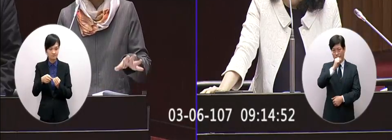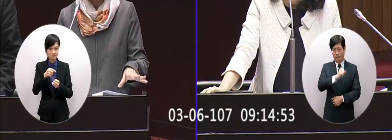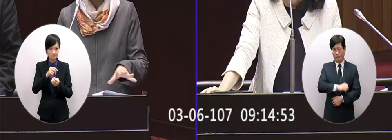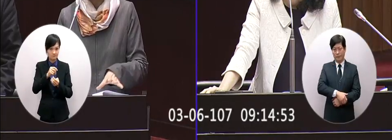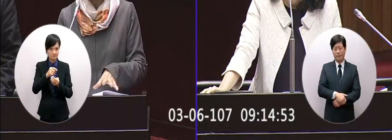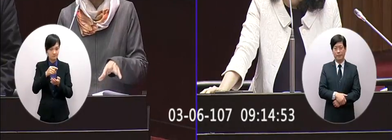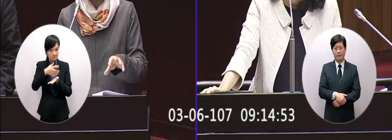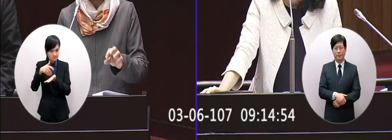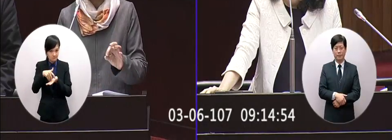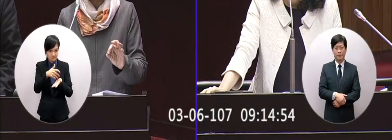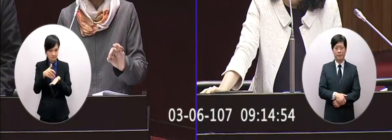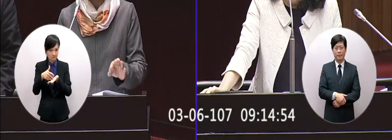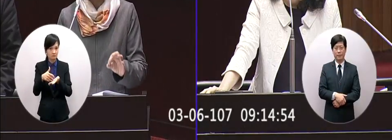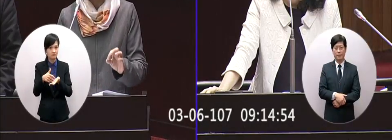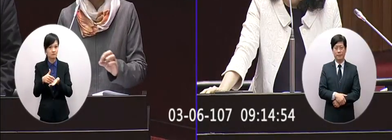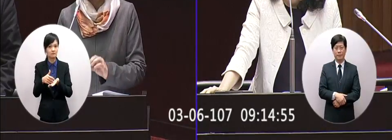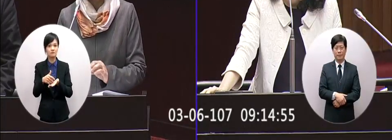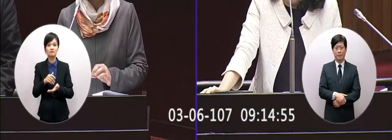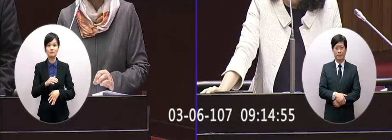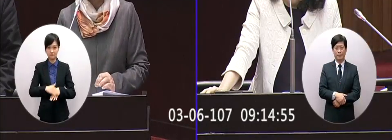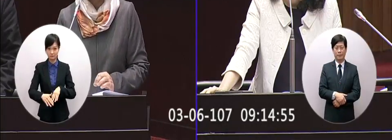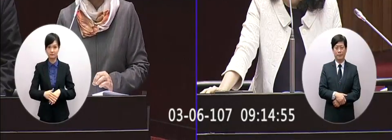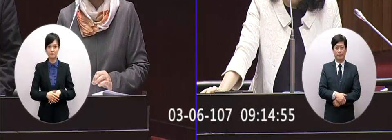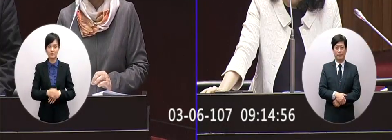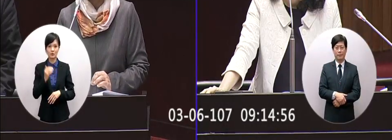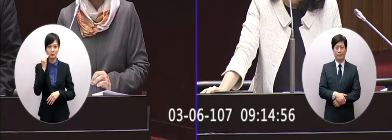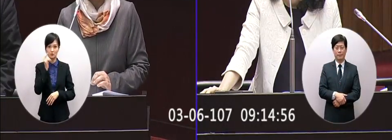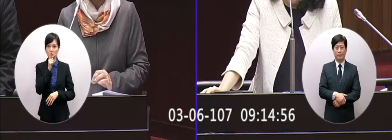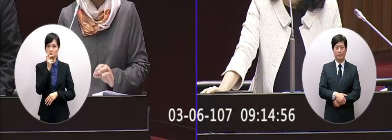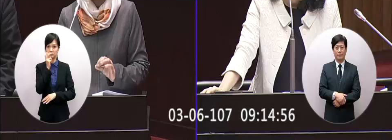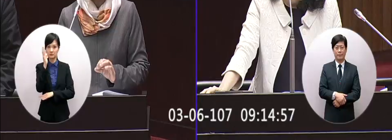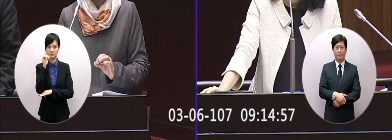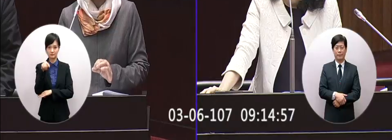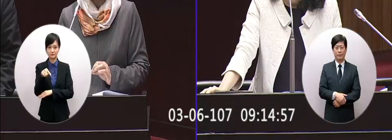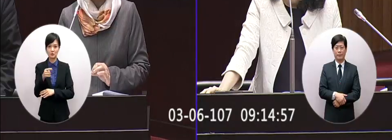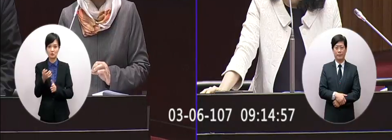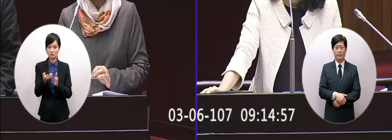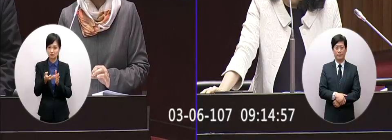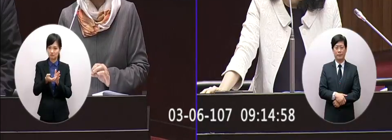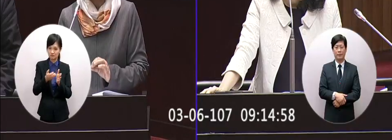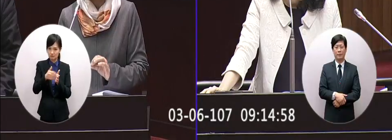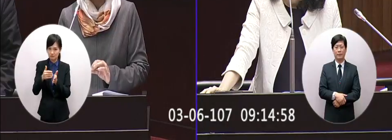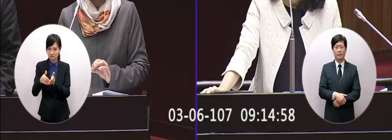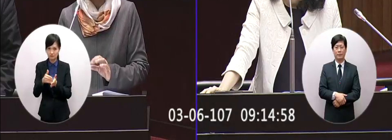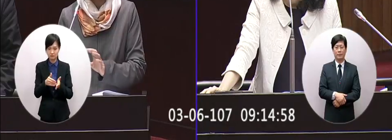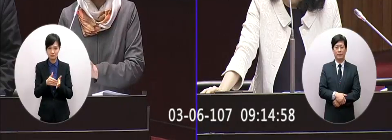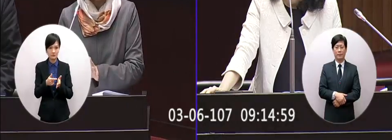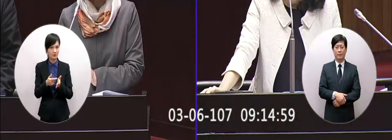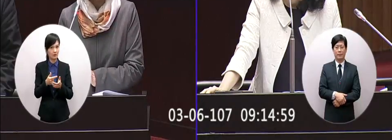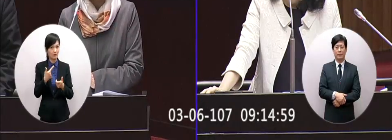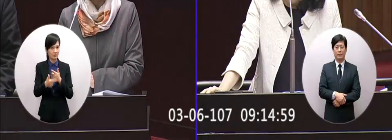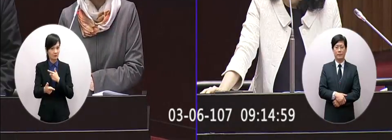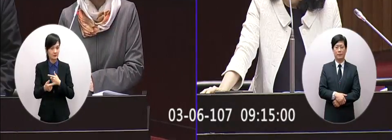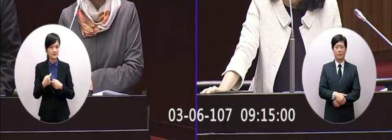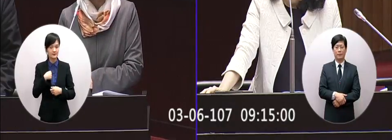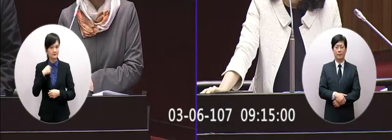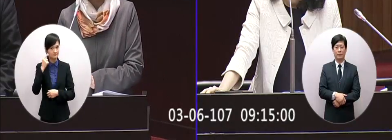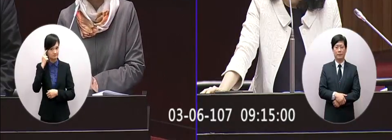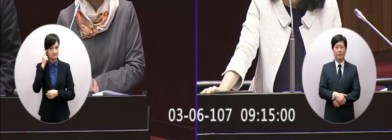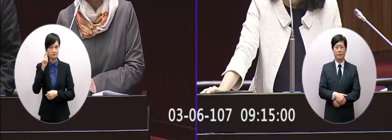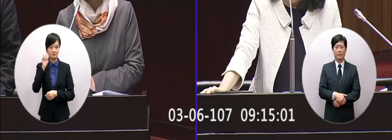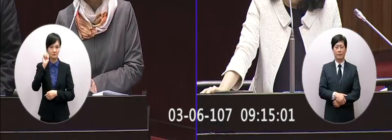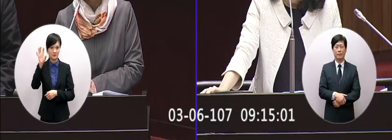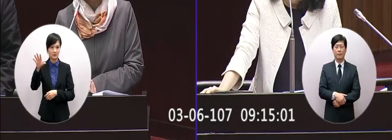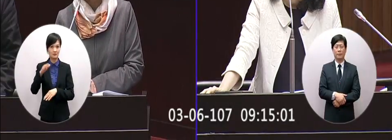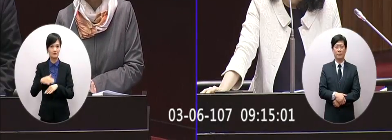如果真的中央在项目上并不符合的部分呢，我们就会建议县府在某种就是有需要的时候，可